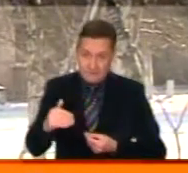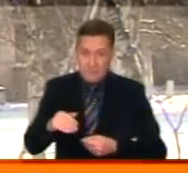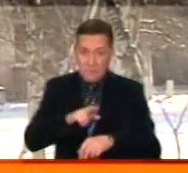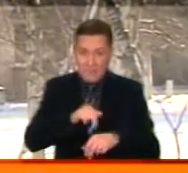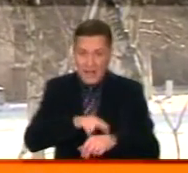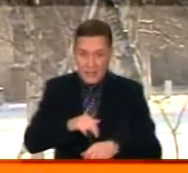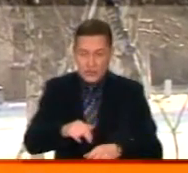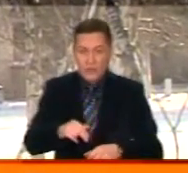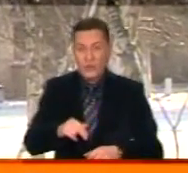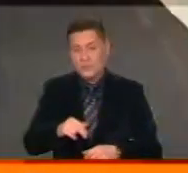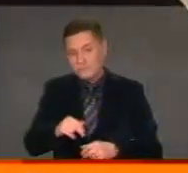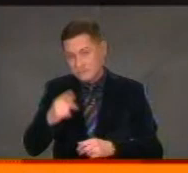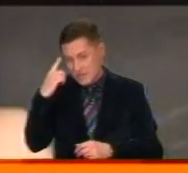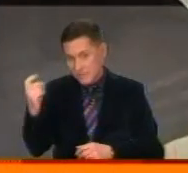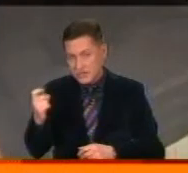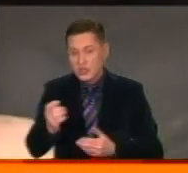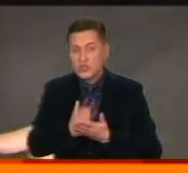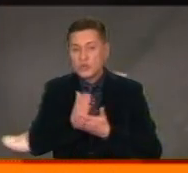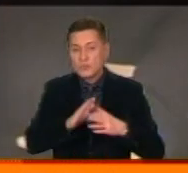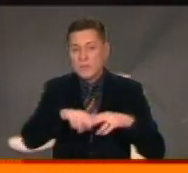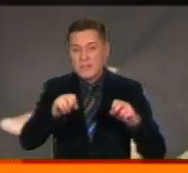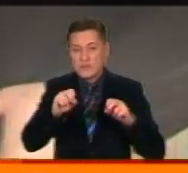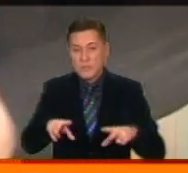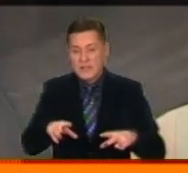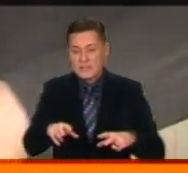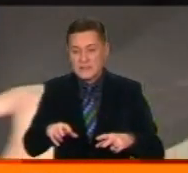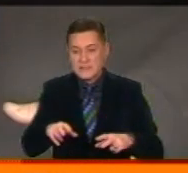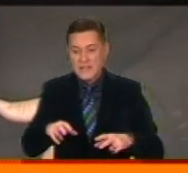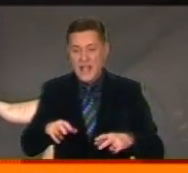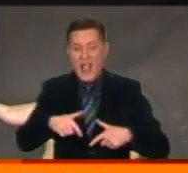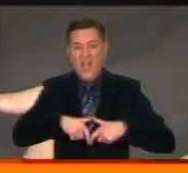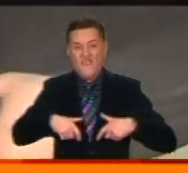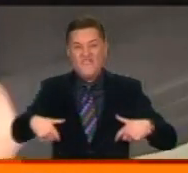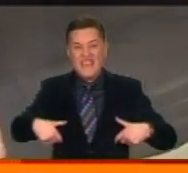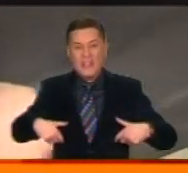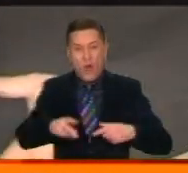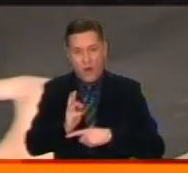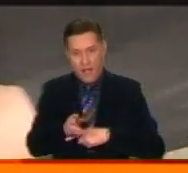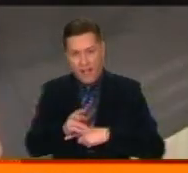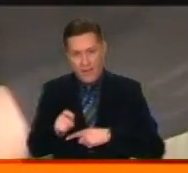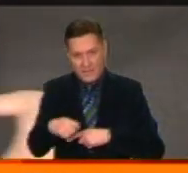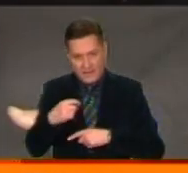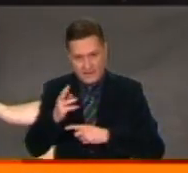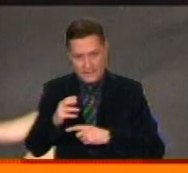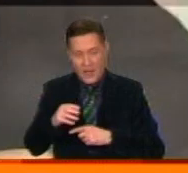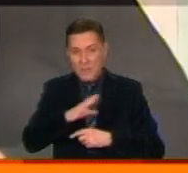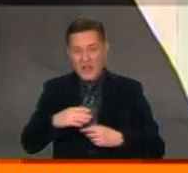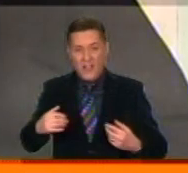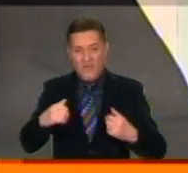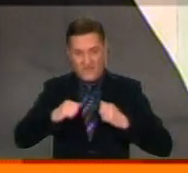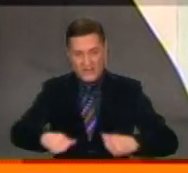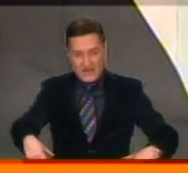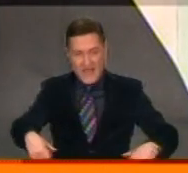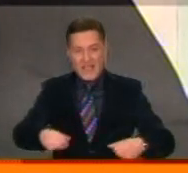полиции сотрудники службы безопасности одевали видеокамеры я был с видеокамерой был в жилете